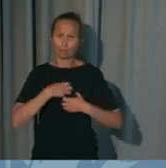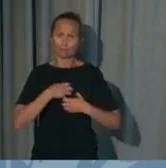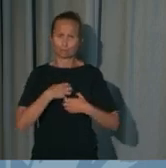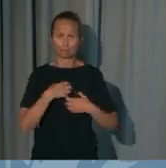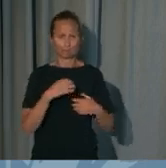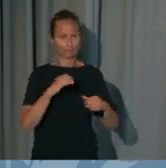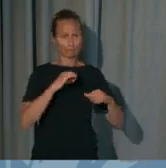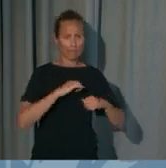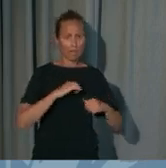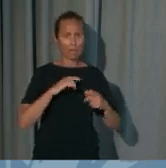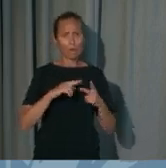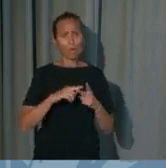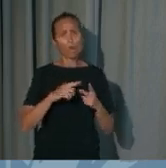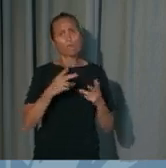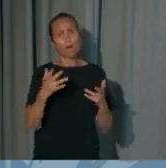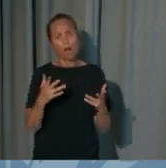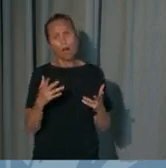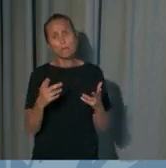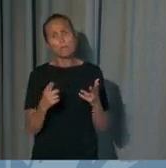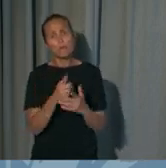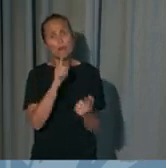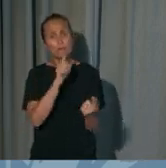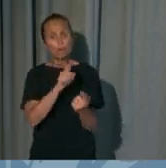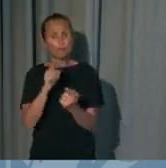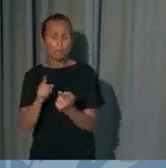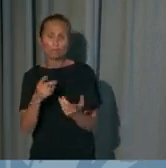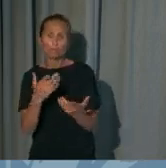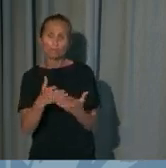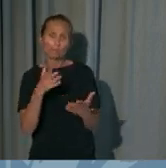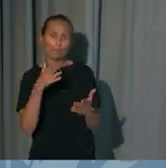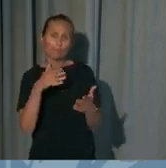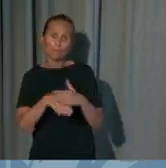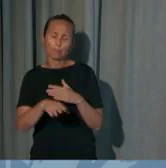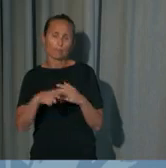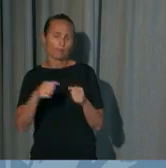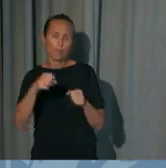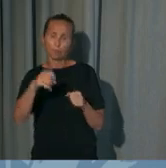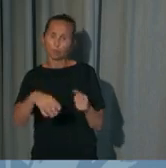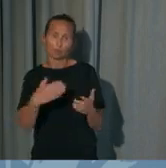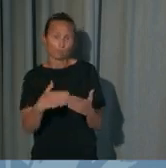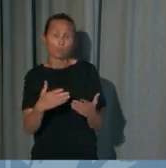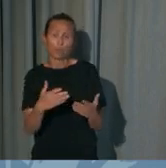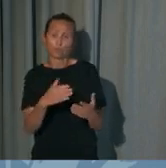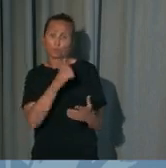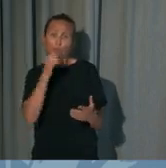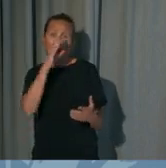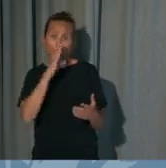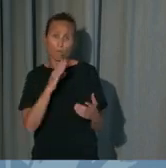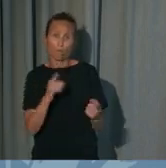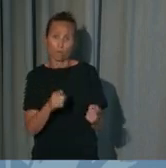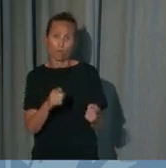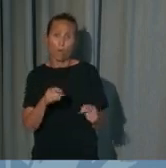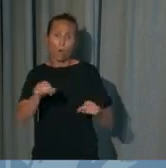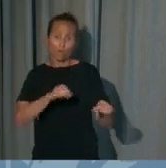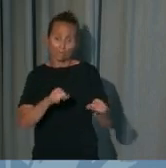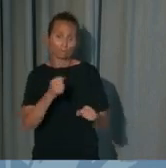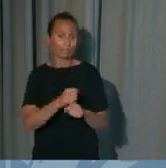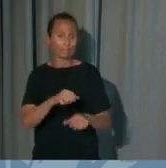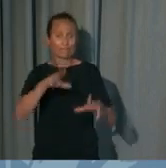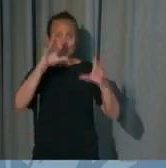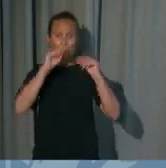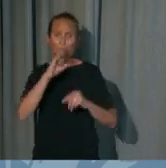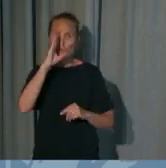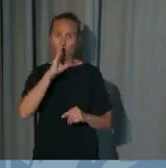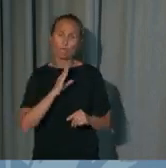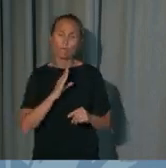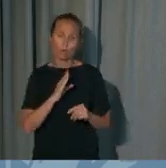selv og for det de kan møte, for eksempel på vei hjem fra byen og så videre. Og det er svært alvorlig, og noe som regjeringen tar på største